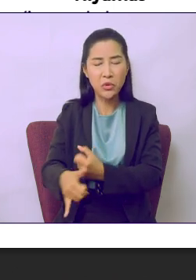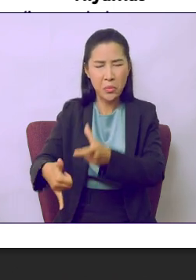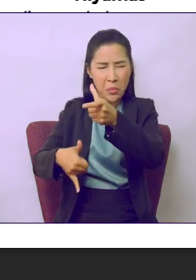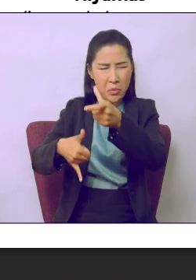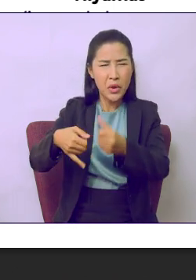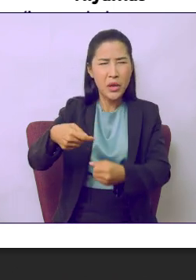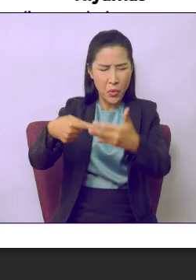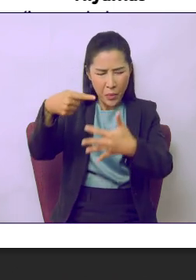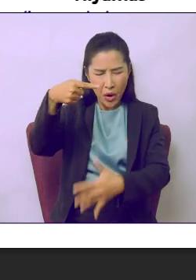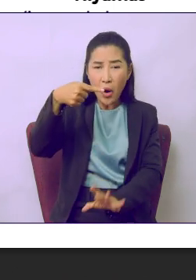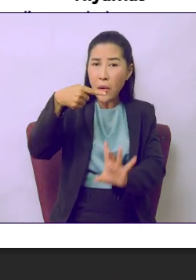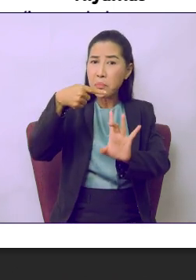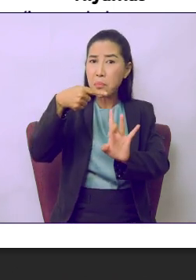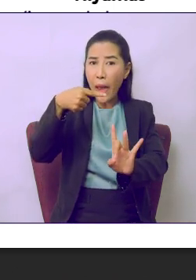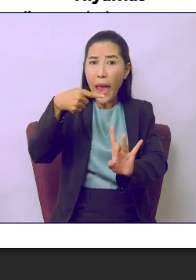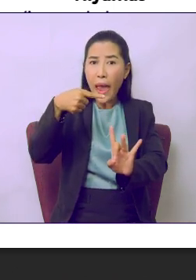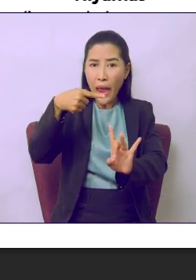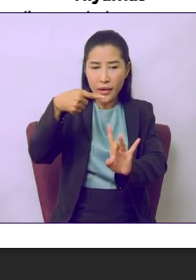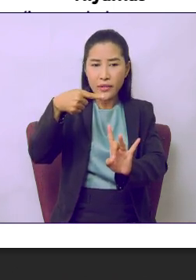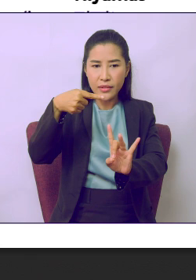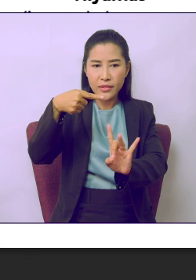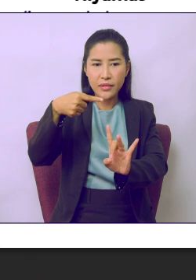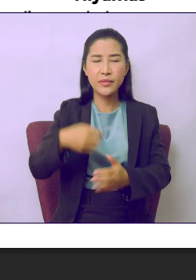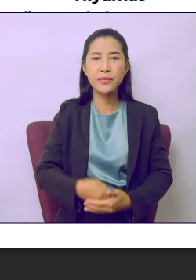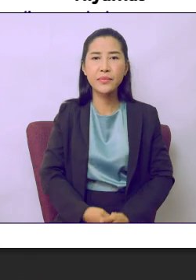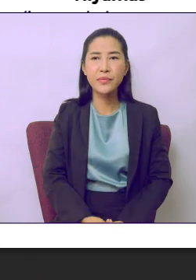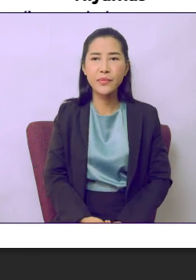ครับหรือว่าเรียกว่ามรรค 8ของโยคะหรือเรียกว่า